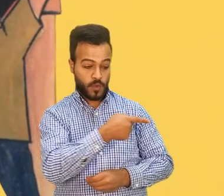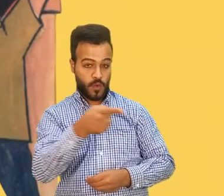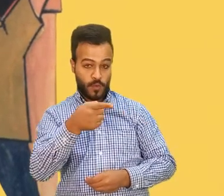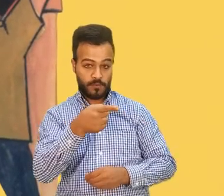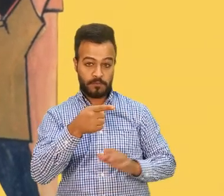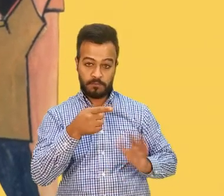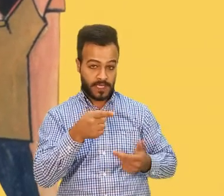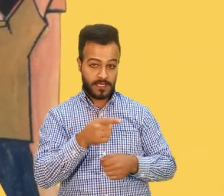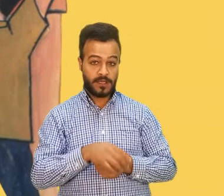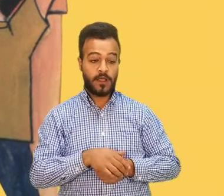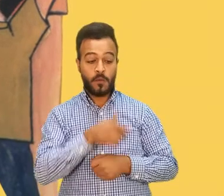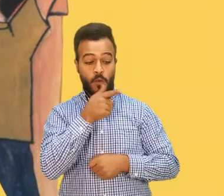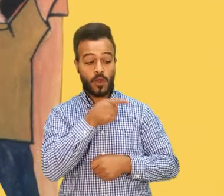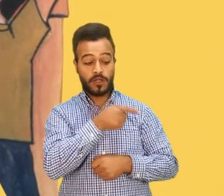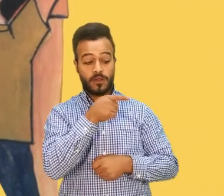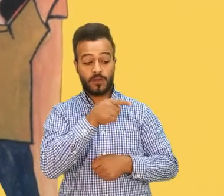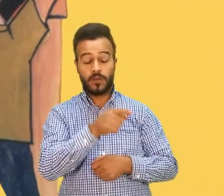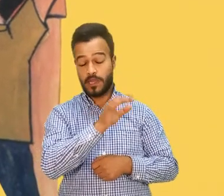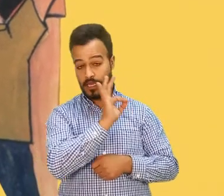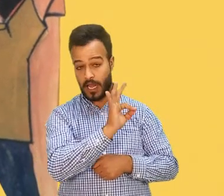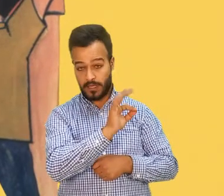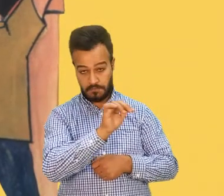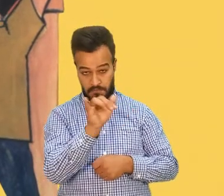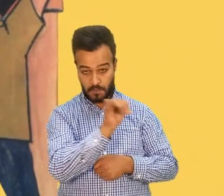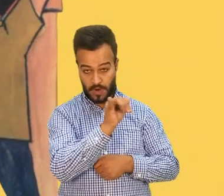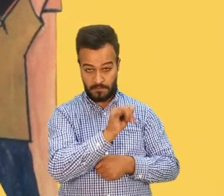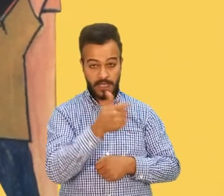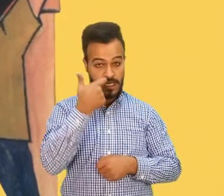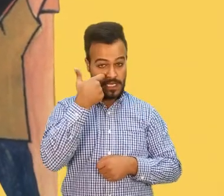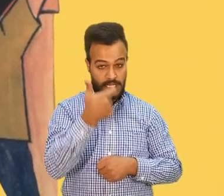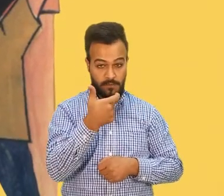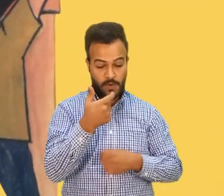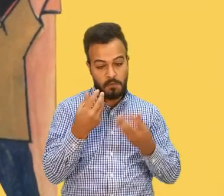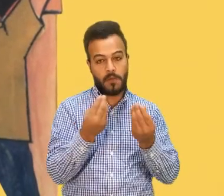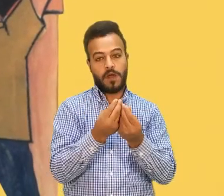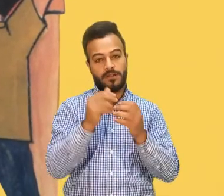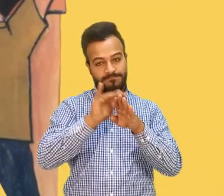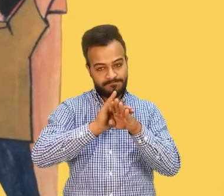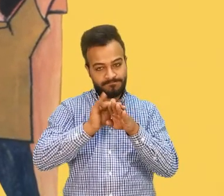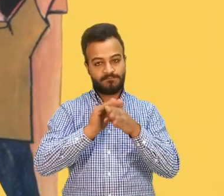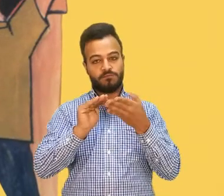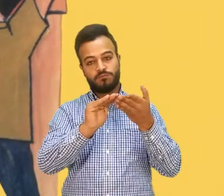للجميع: أنتم الثلاثة اعتنوا ببعضكم.